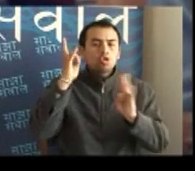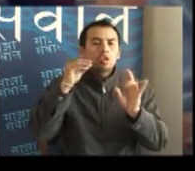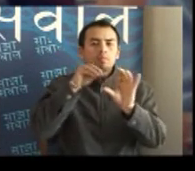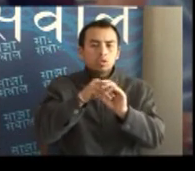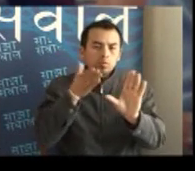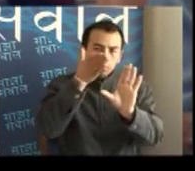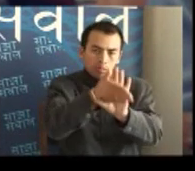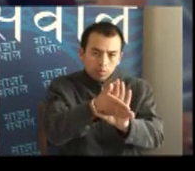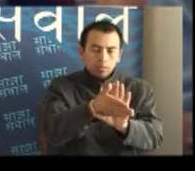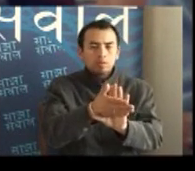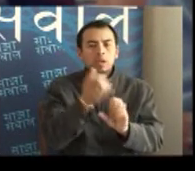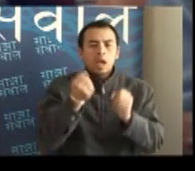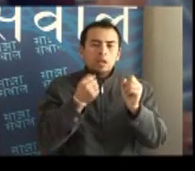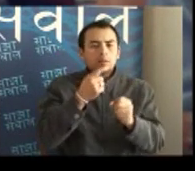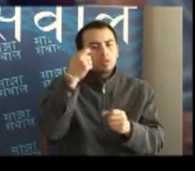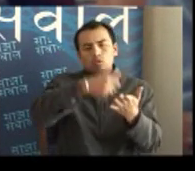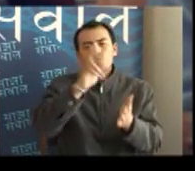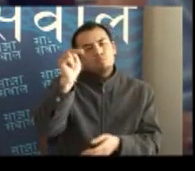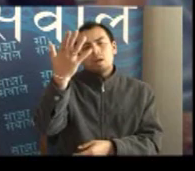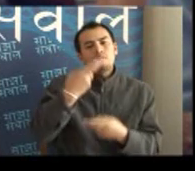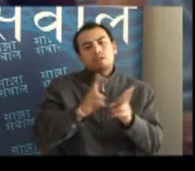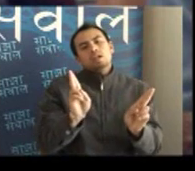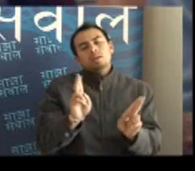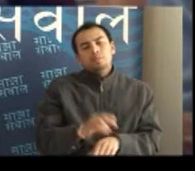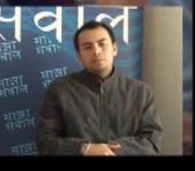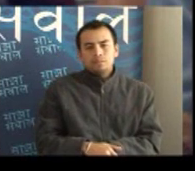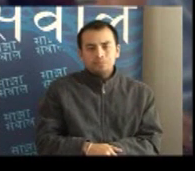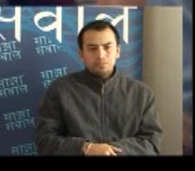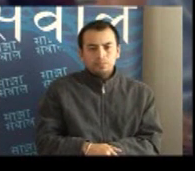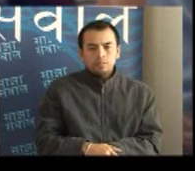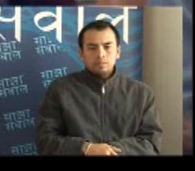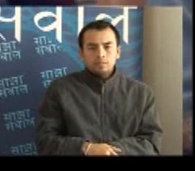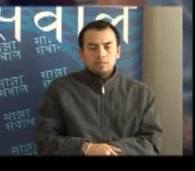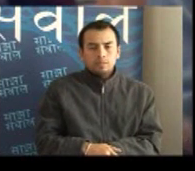सहरभित्र मोटरमा छिर्छ भने उसले 1 पैसा पनि तिर्नु पर्दैन।